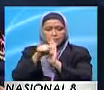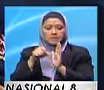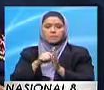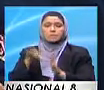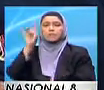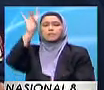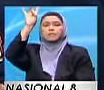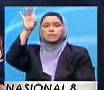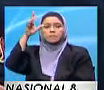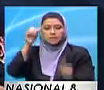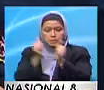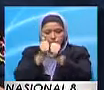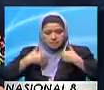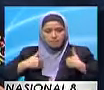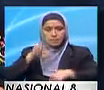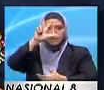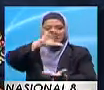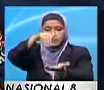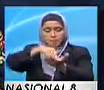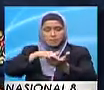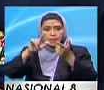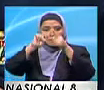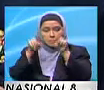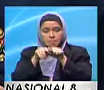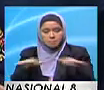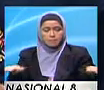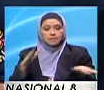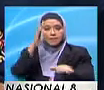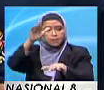ada 3 lagi pusat internet yang akan dibina ni,